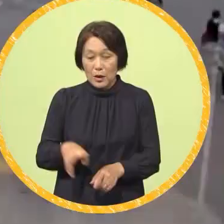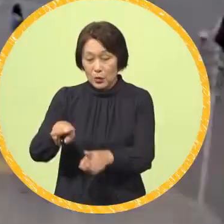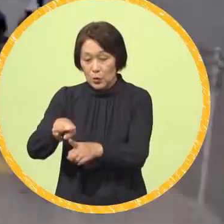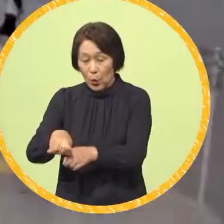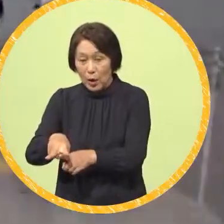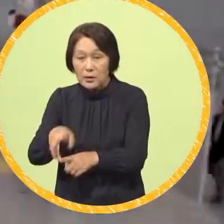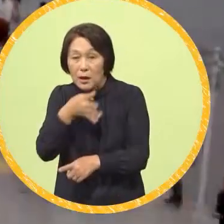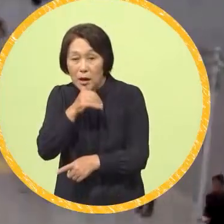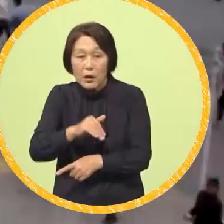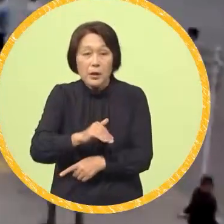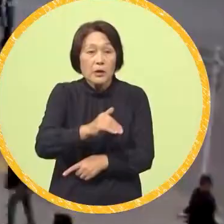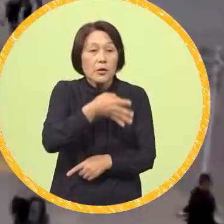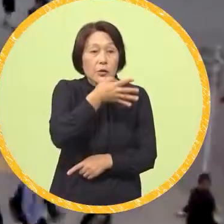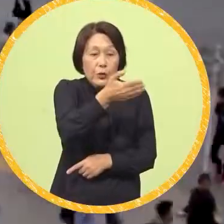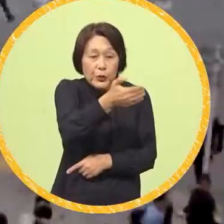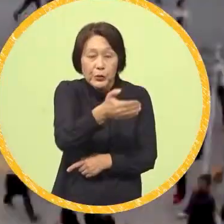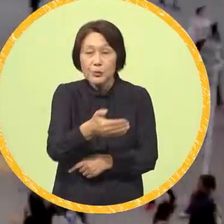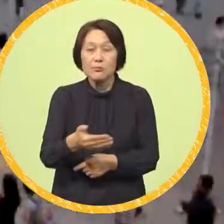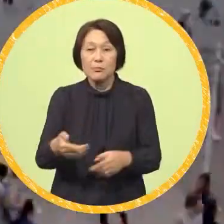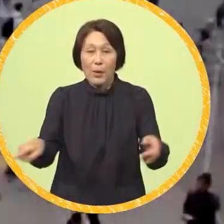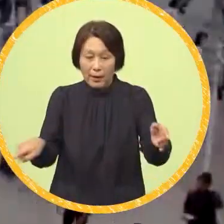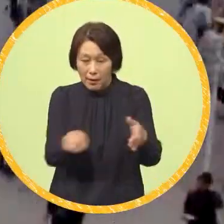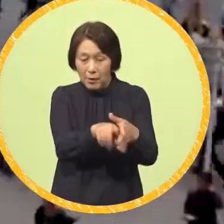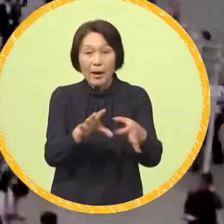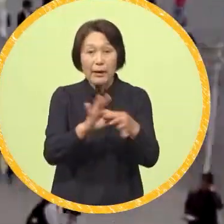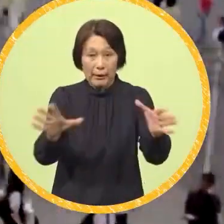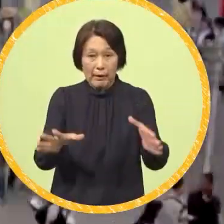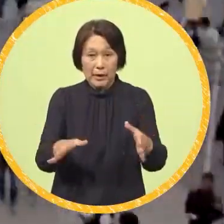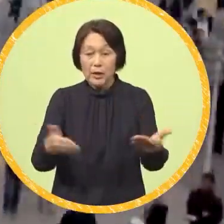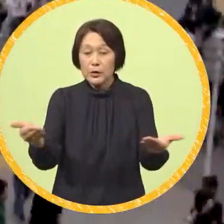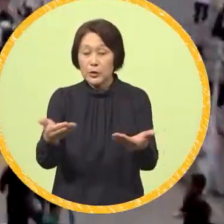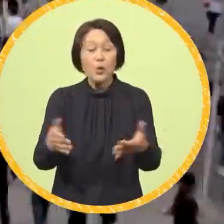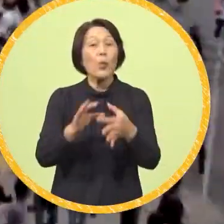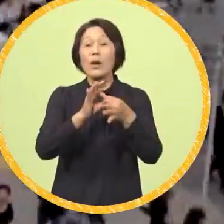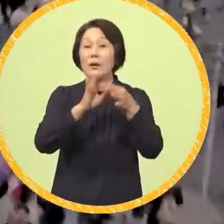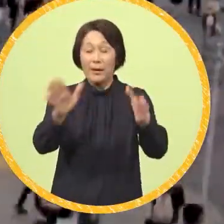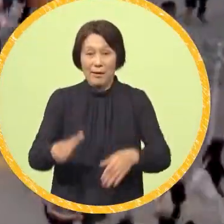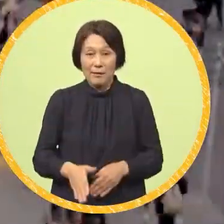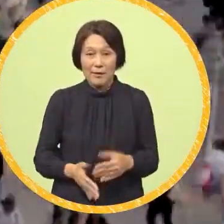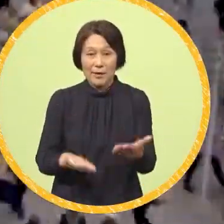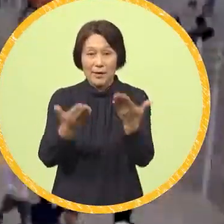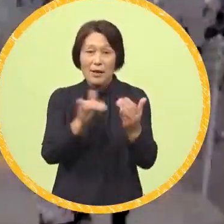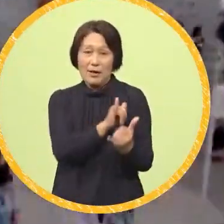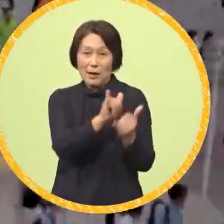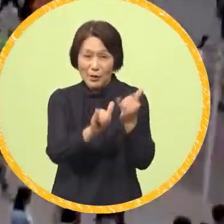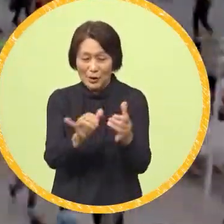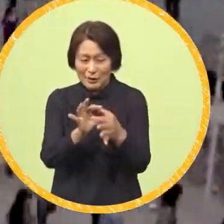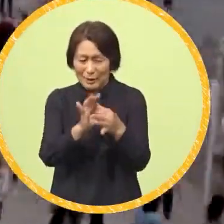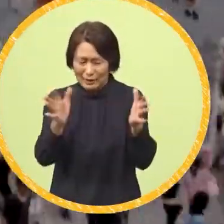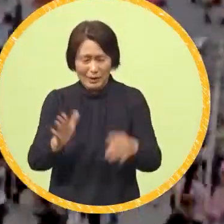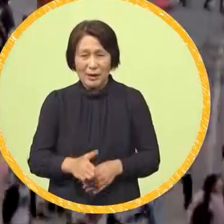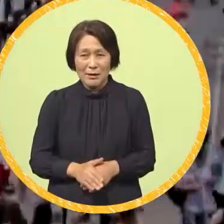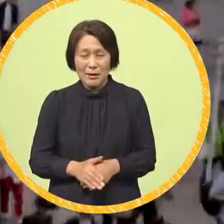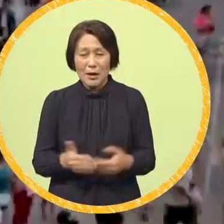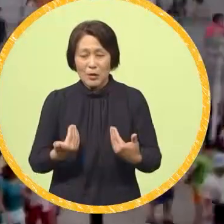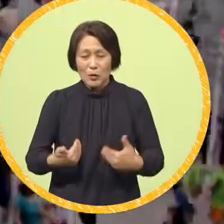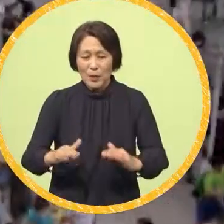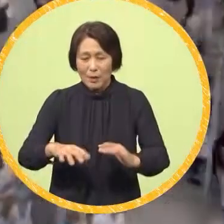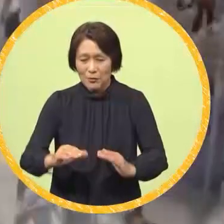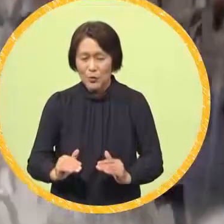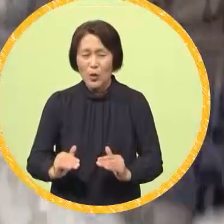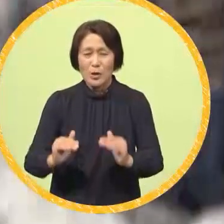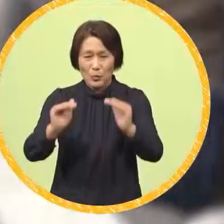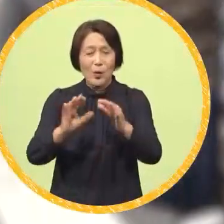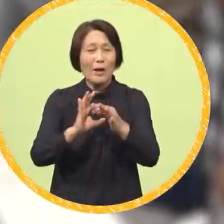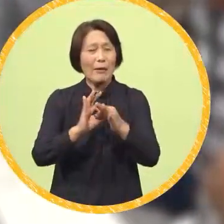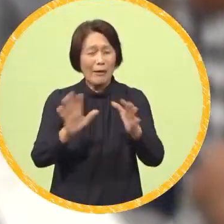から90歳ぐらいのお年寄りまで、職業の区別もないんです。学歴も関係ないんです。生まれ育ちも関係ない。